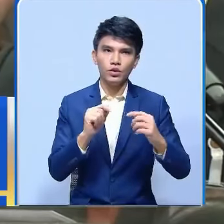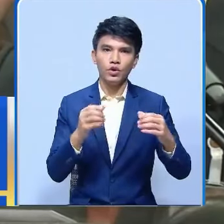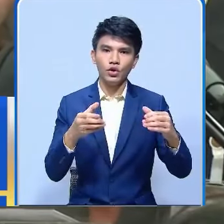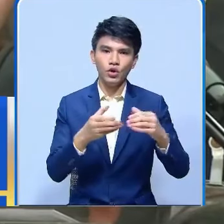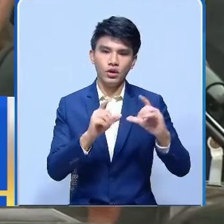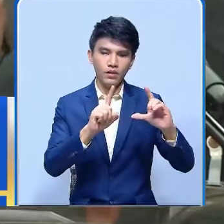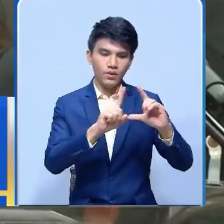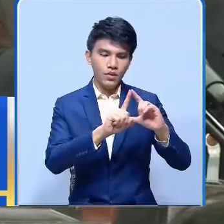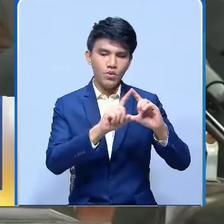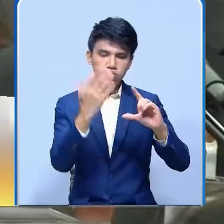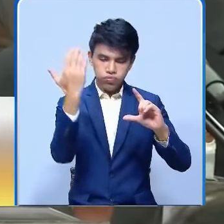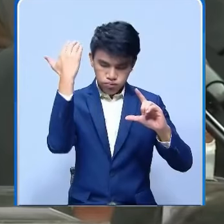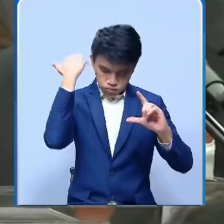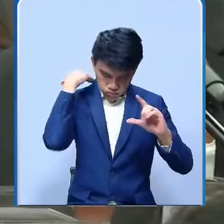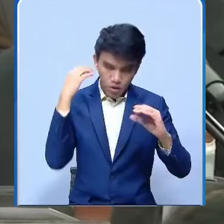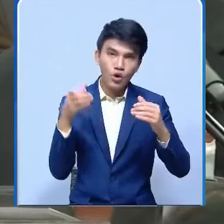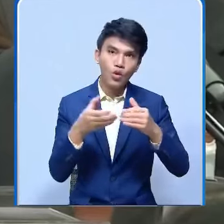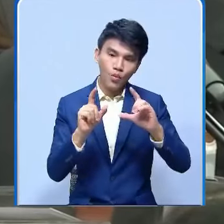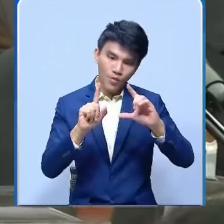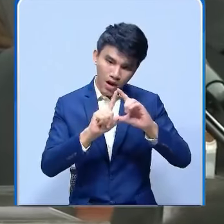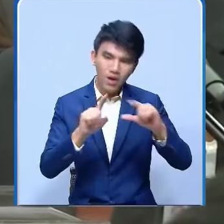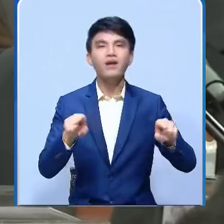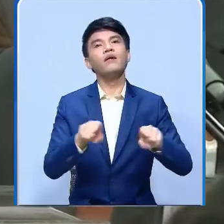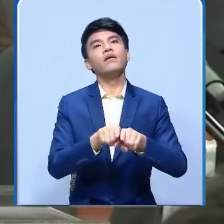ม่ในอดีตรวมไปถึงพรรคก้าวไกลด้วยเช่นเดียวกันเนี่ยนะ